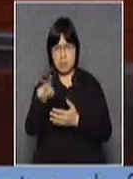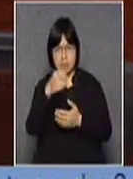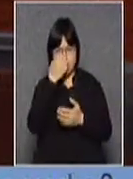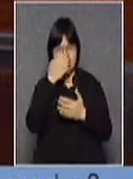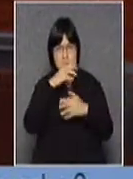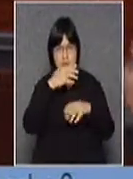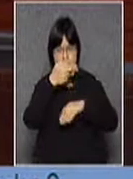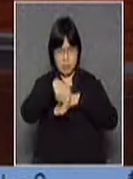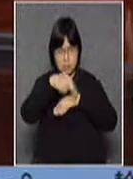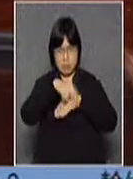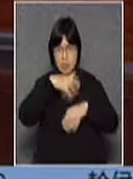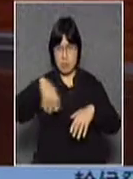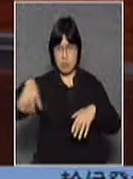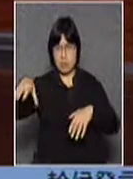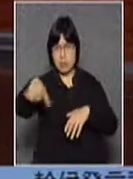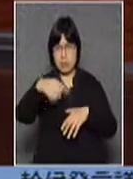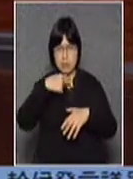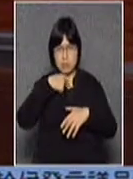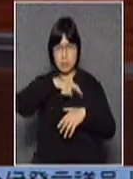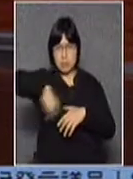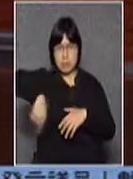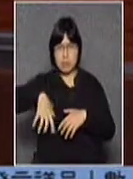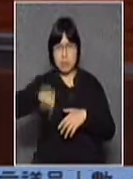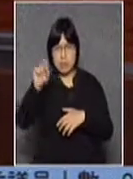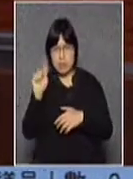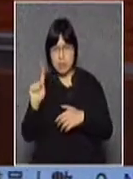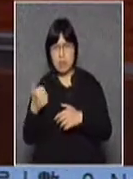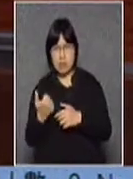劃的需求和土地的用途，是吧？